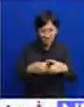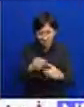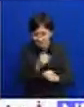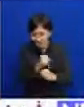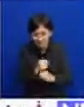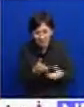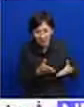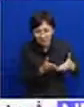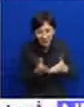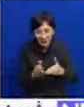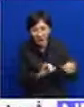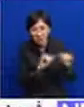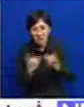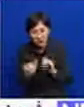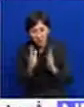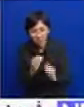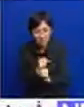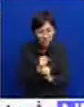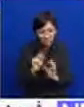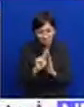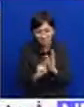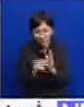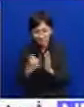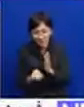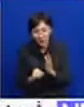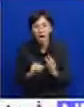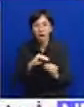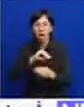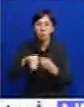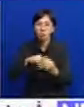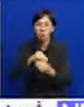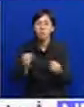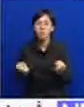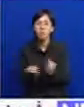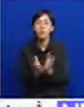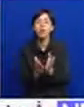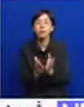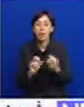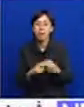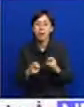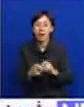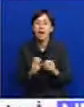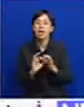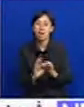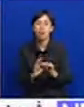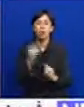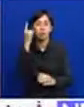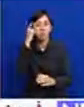ามนุษย์อย่างจริงจังทำให้กระทบต่อธุรกิจการค้ามนุษย์ที่มีมาอย่างยาวนาน